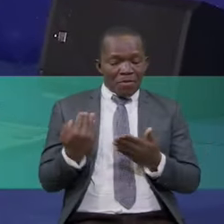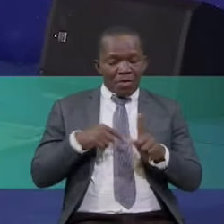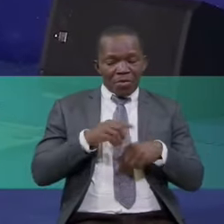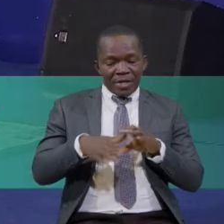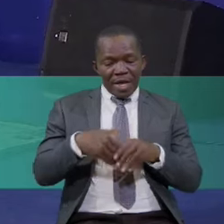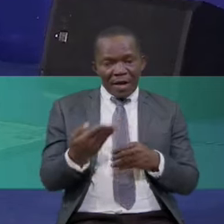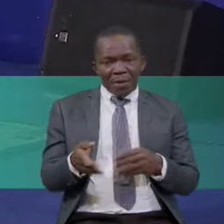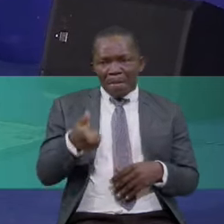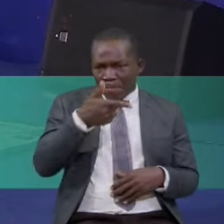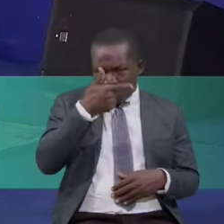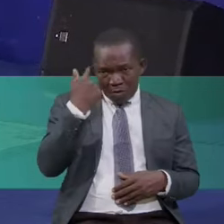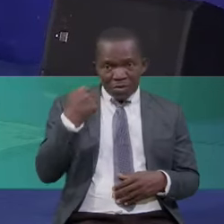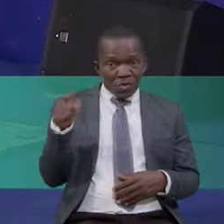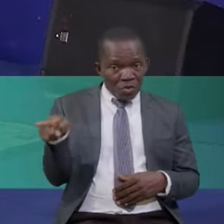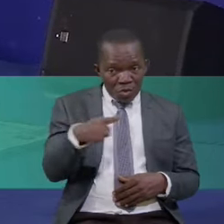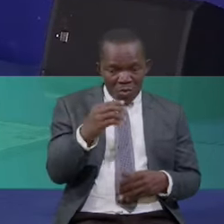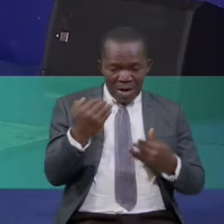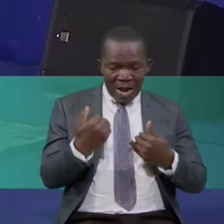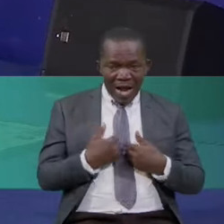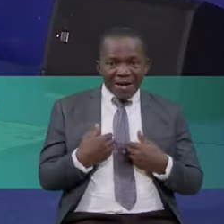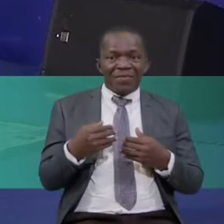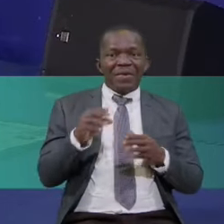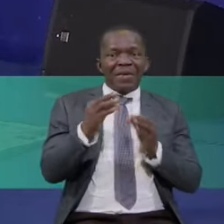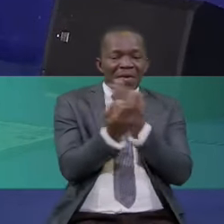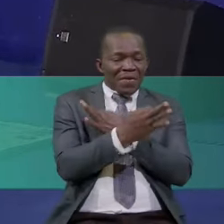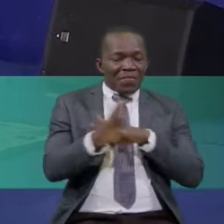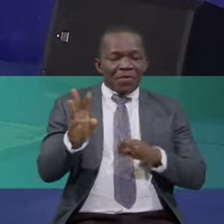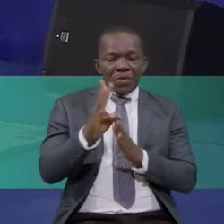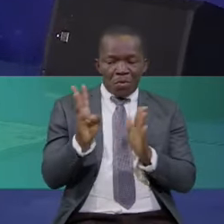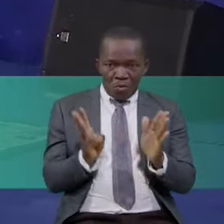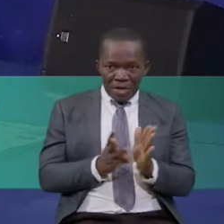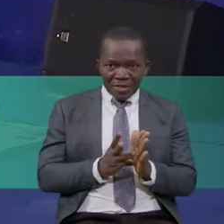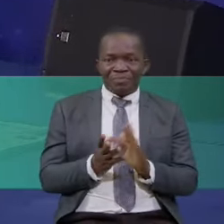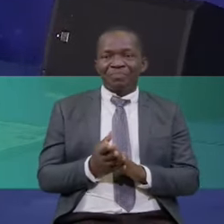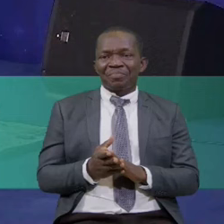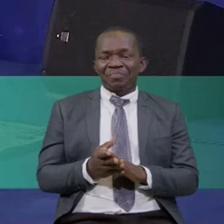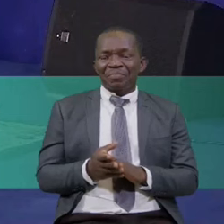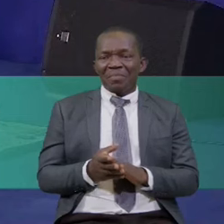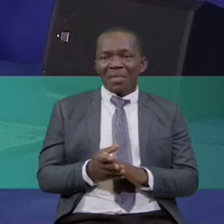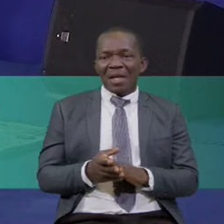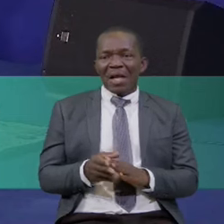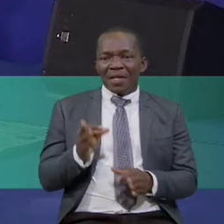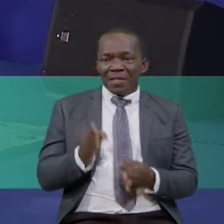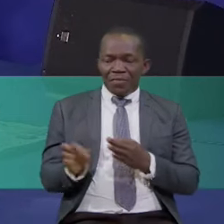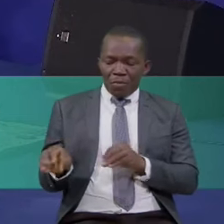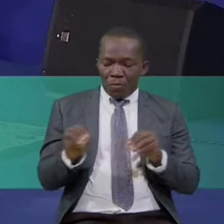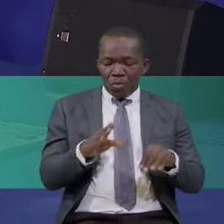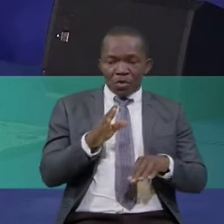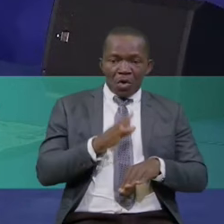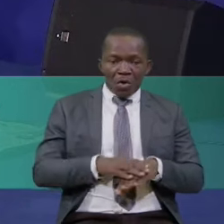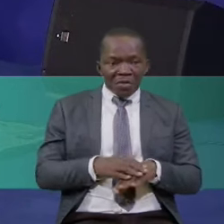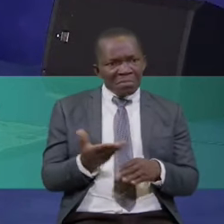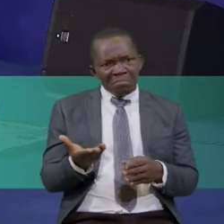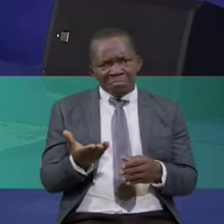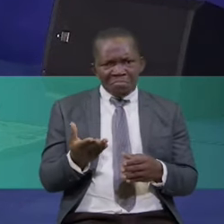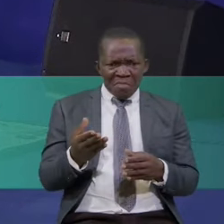veux pas bien t'habiller si tu veux mettre tout ce que tu veux pour que les gens voient l'anatomie de ton cor